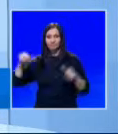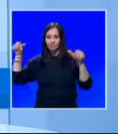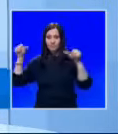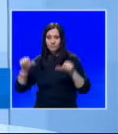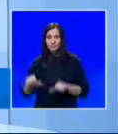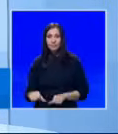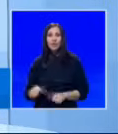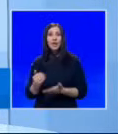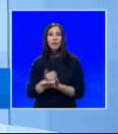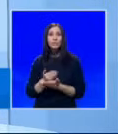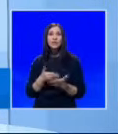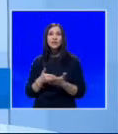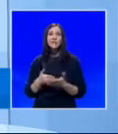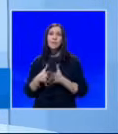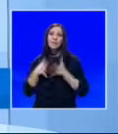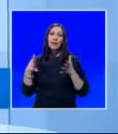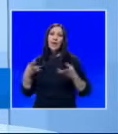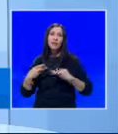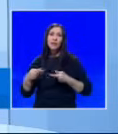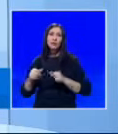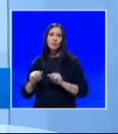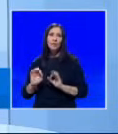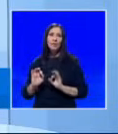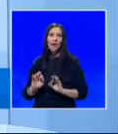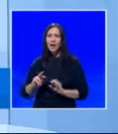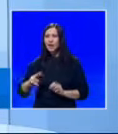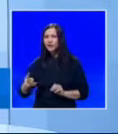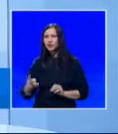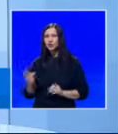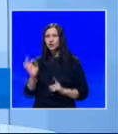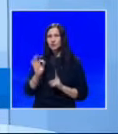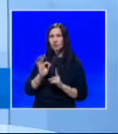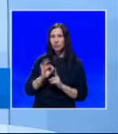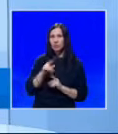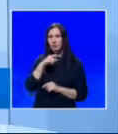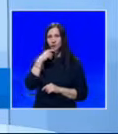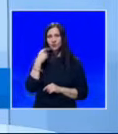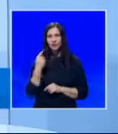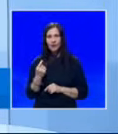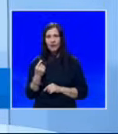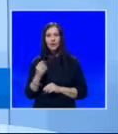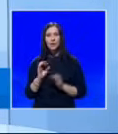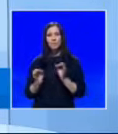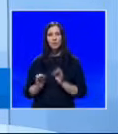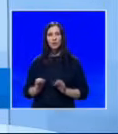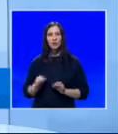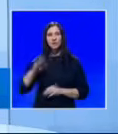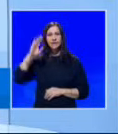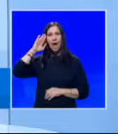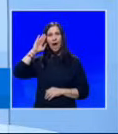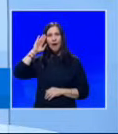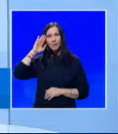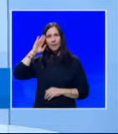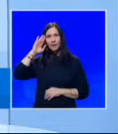за прекомерните разходи за отбрана. Но така или иначе, целта на Русия е да модернизира армията,